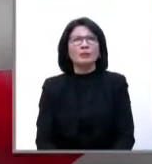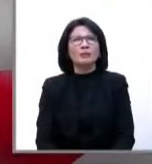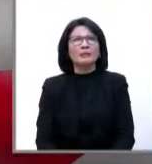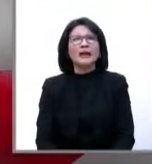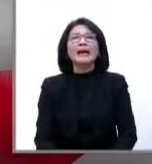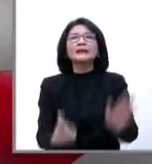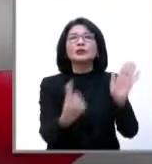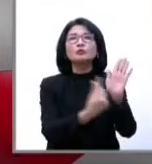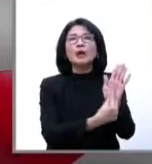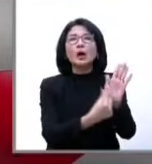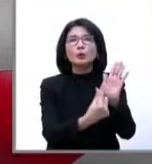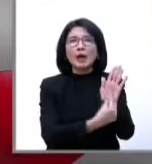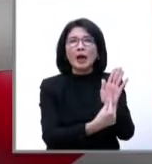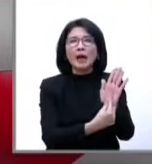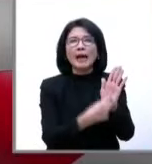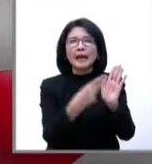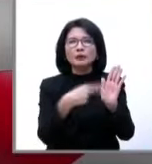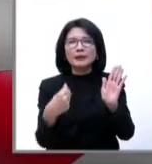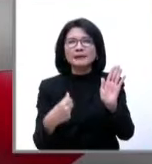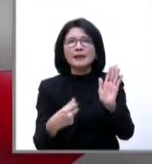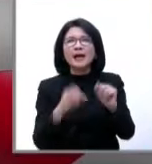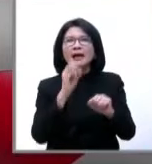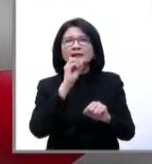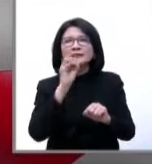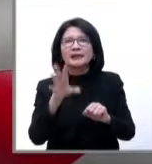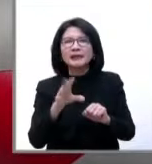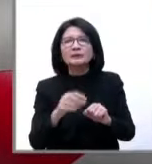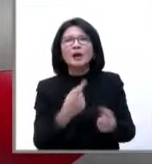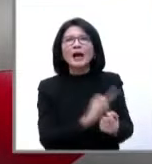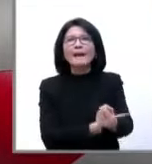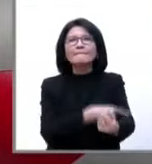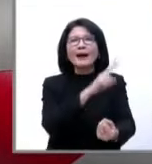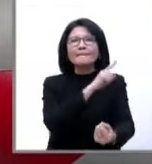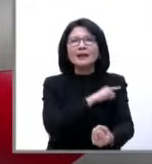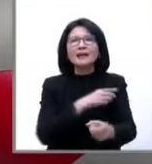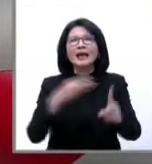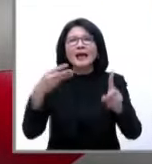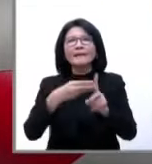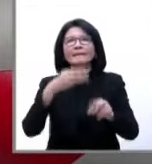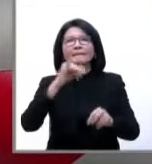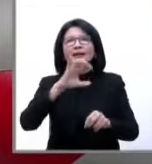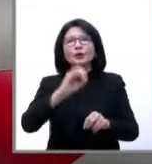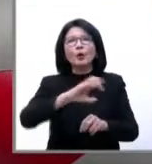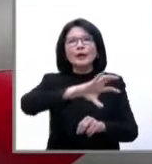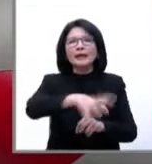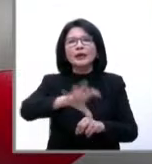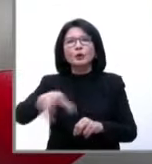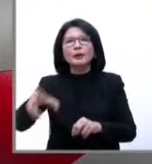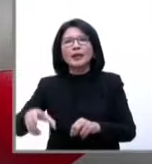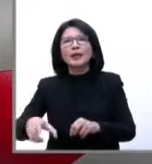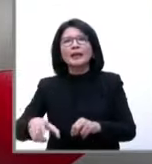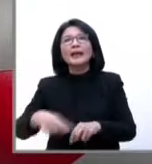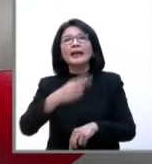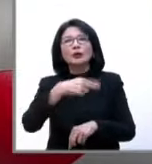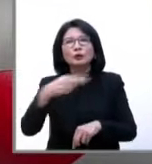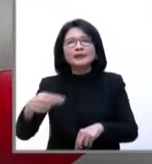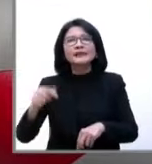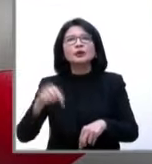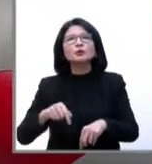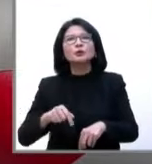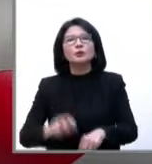di undang-undang kita juga dinyatakan bahwa potensi bioregional kita itu adalah